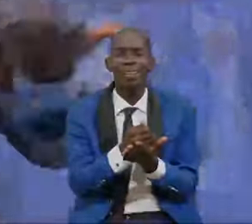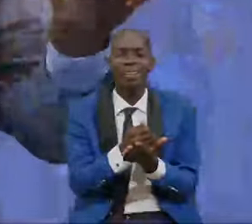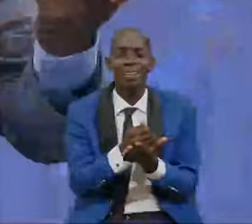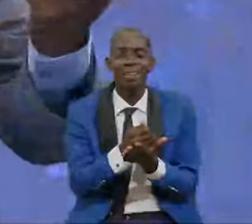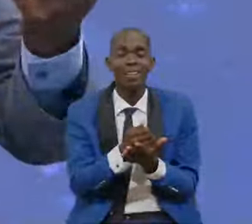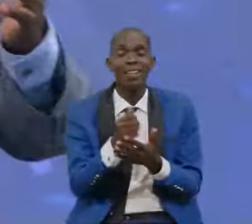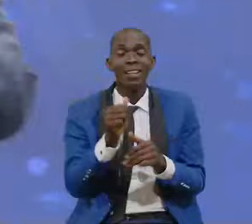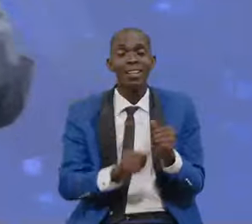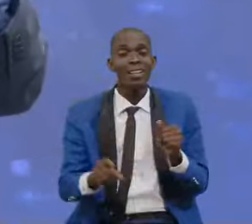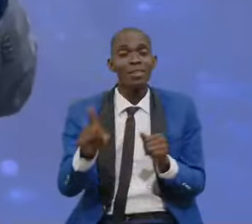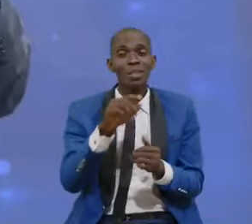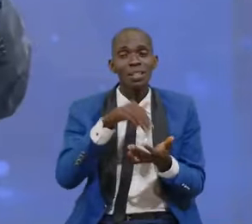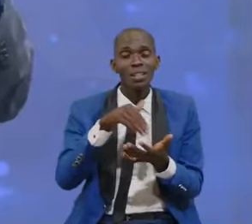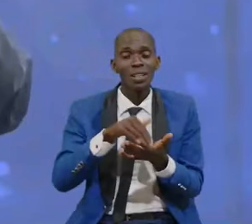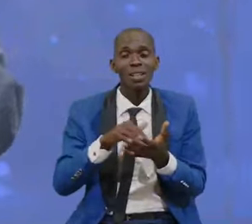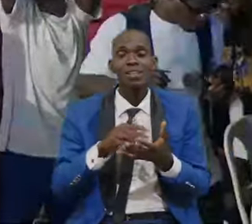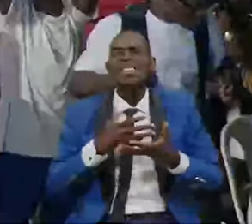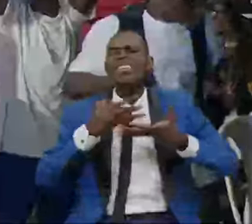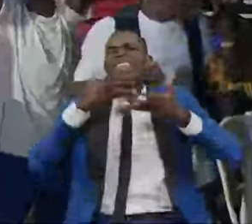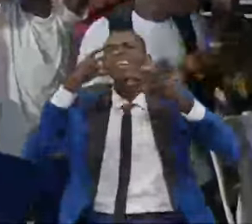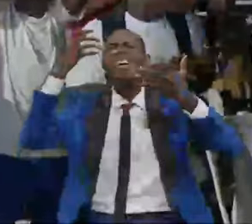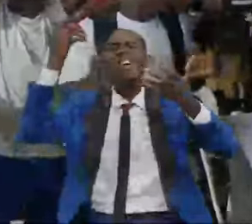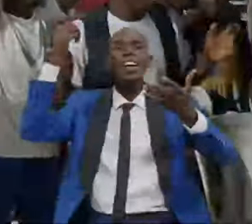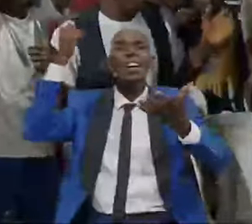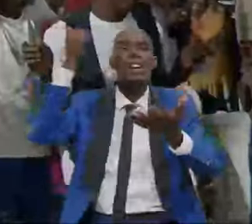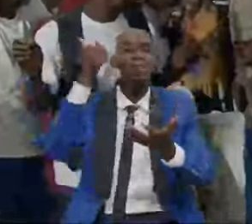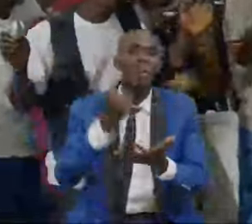Et tout le monde, une fois encore, nous crions.